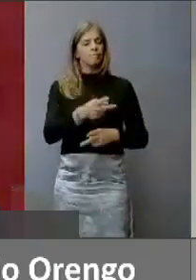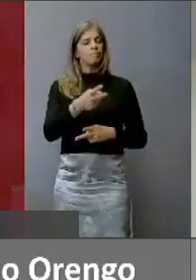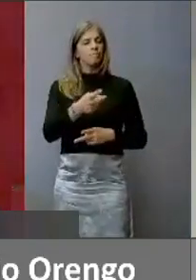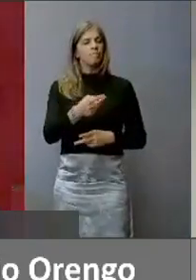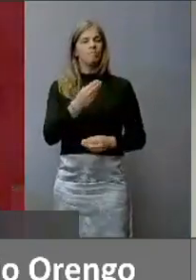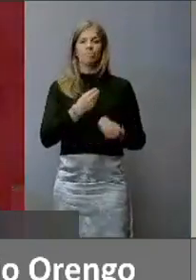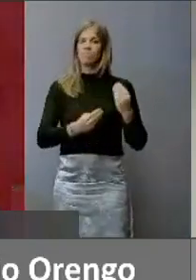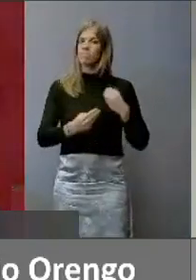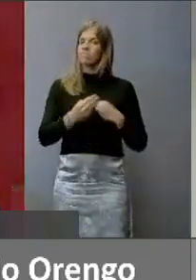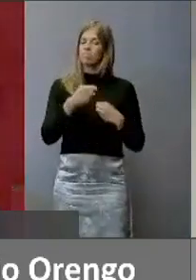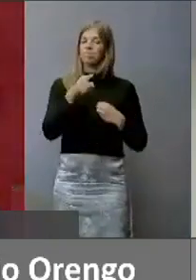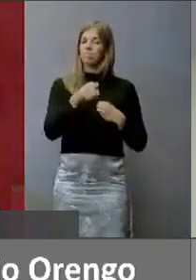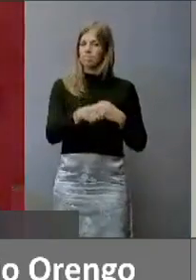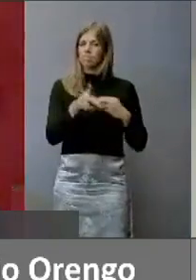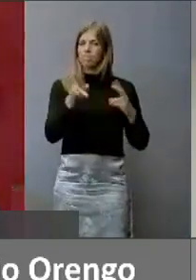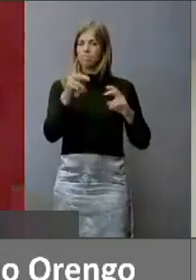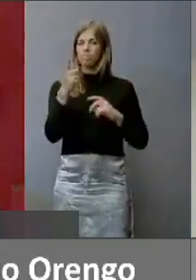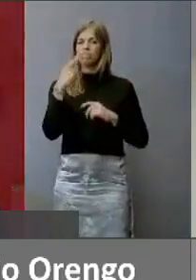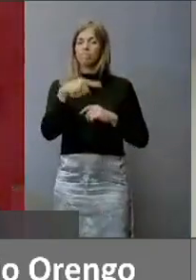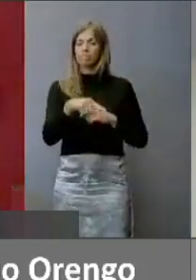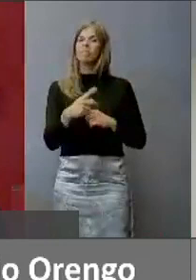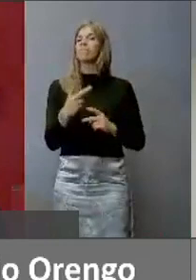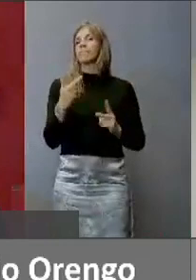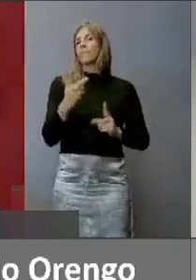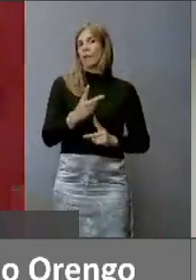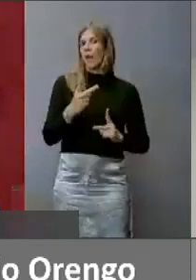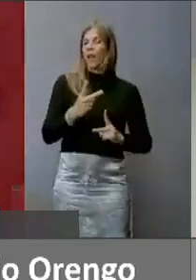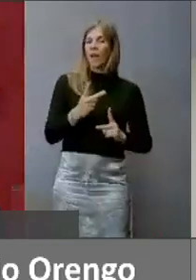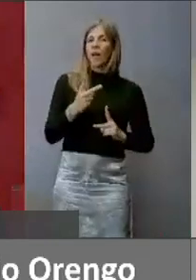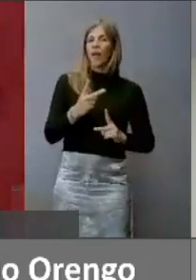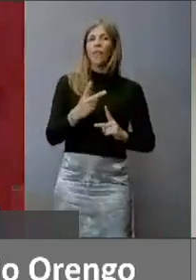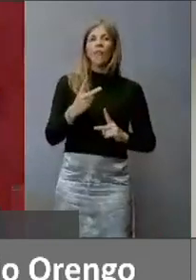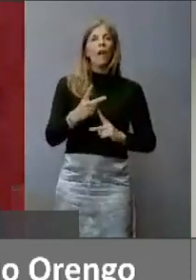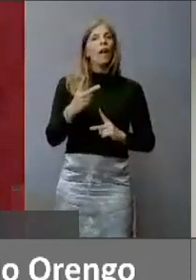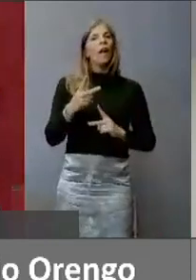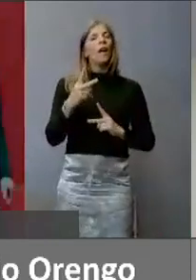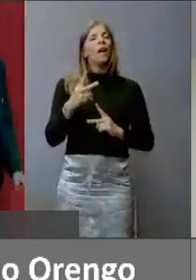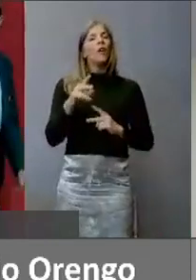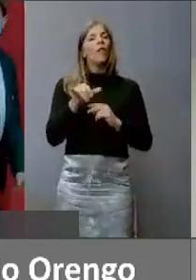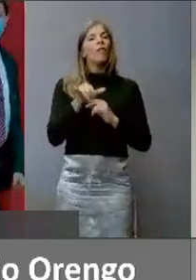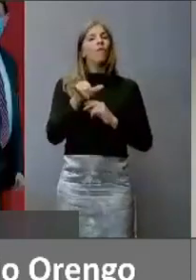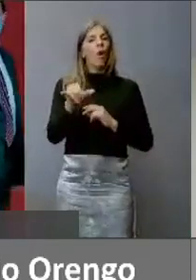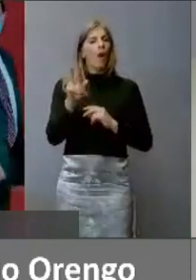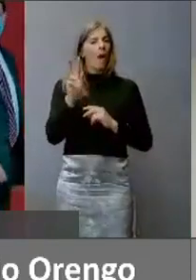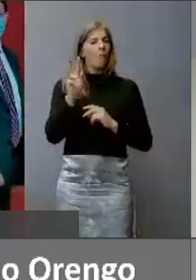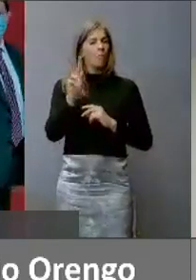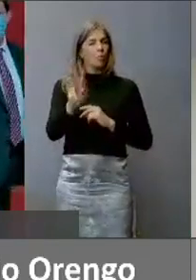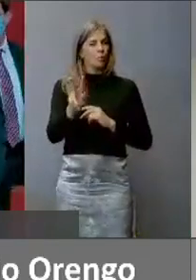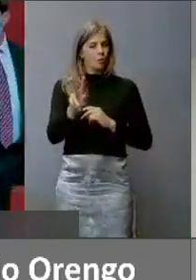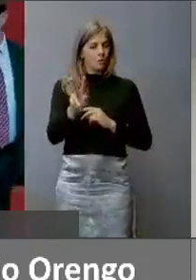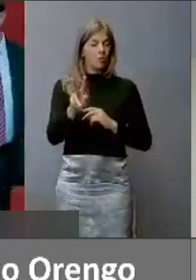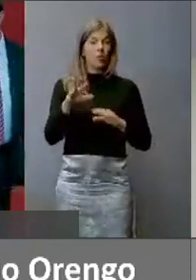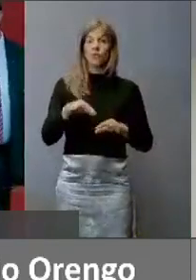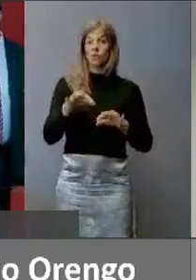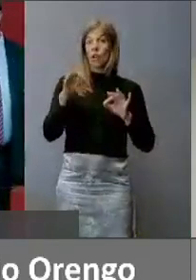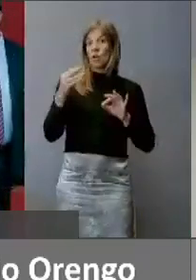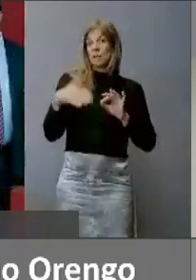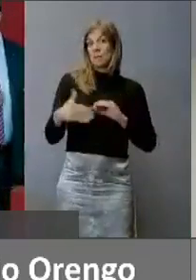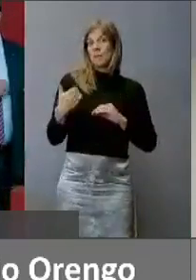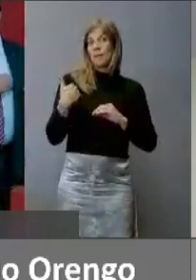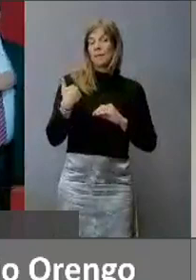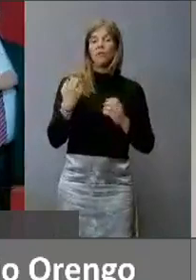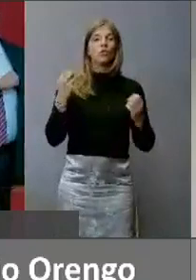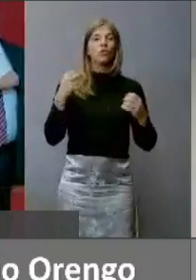interrogazione effettivamente come lei diceva il volabus stato sospeso dal 18 marzo il 2020